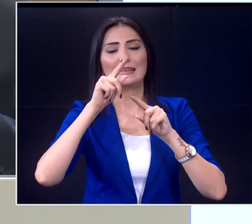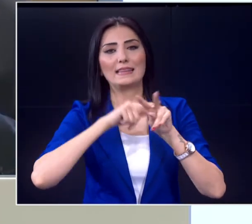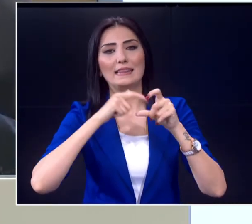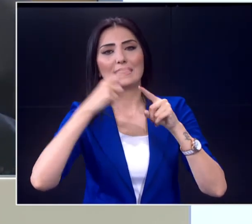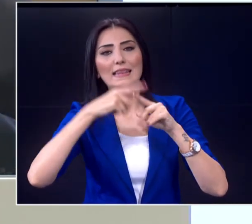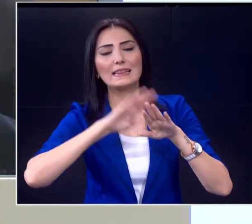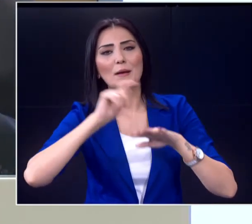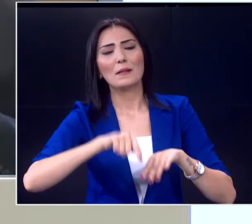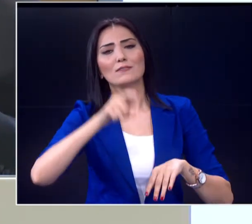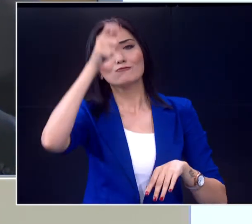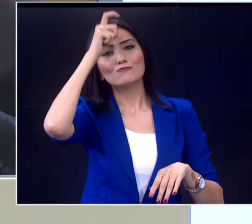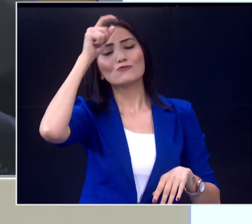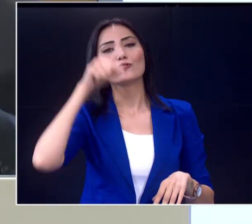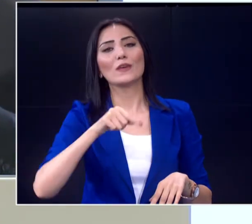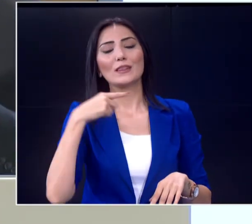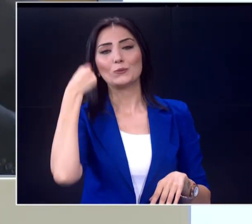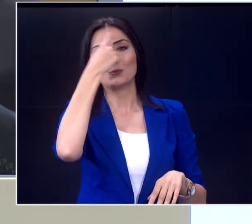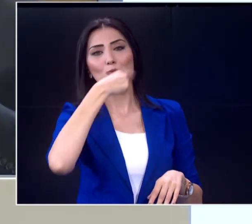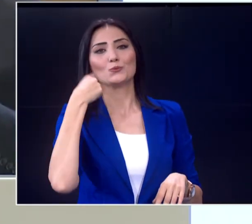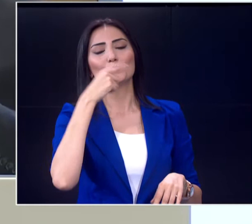edildiği Türkiye'dir. Yüzümüzü